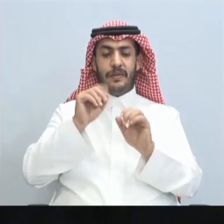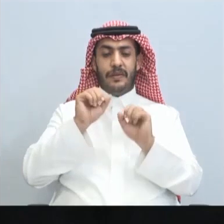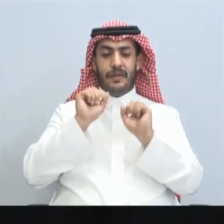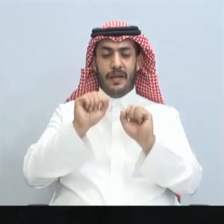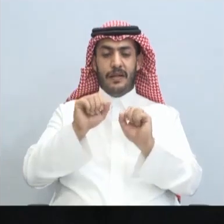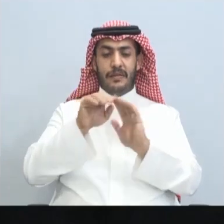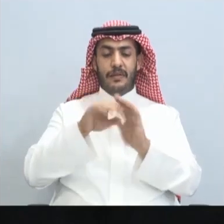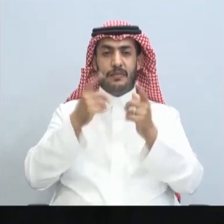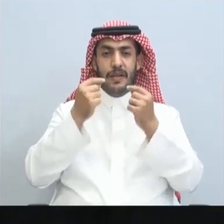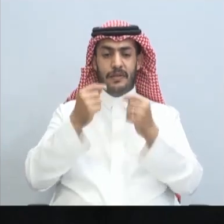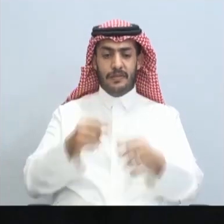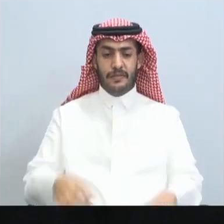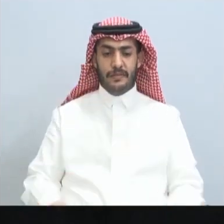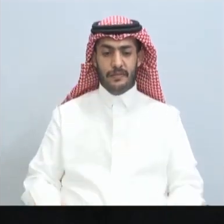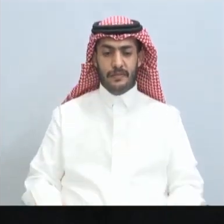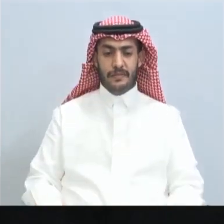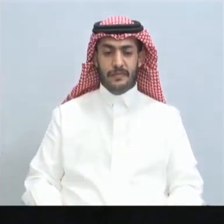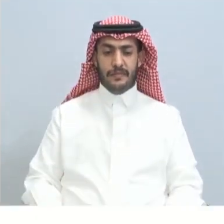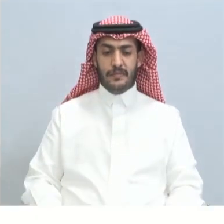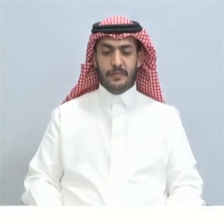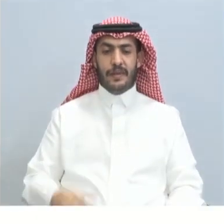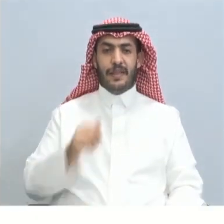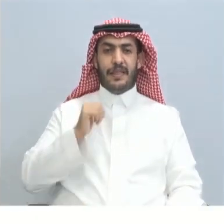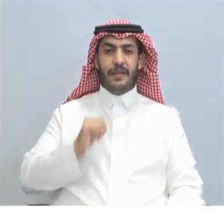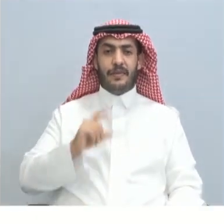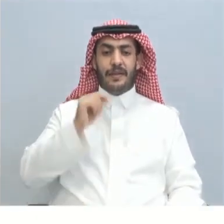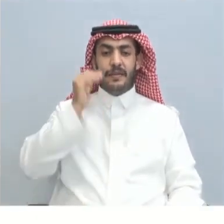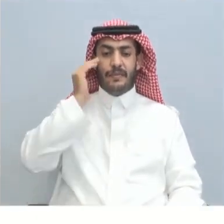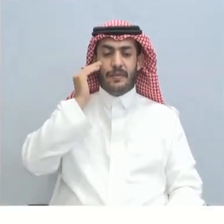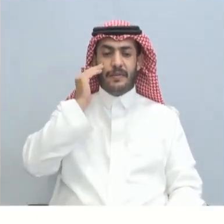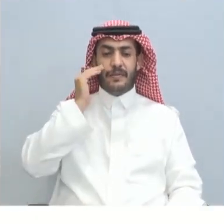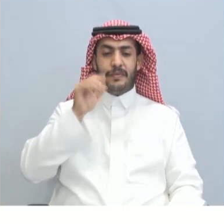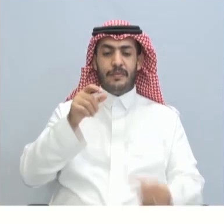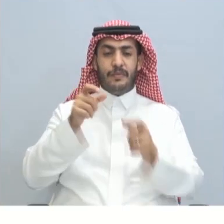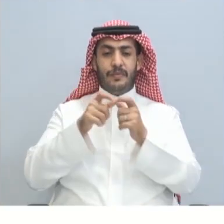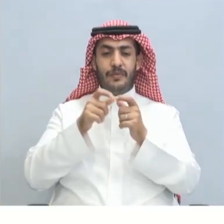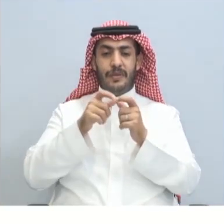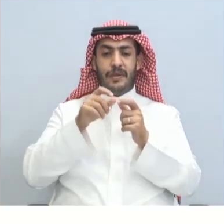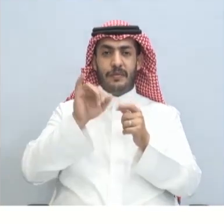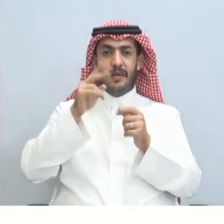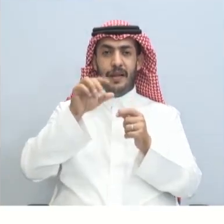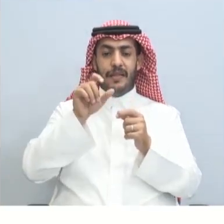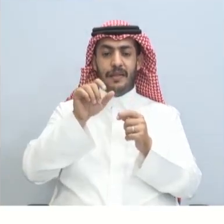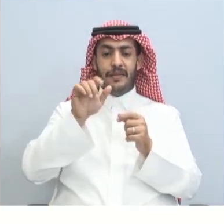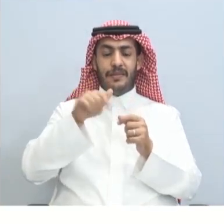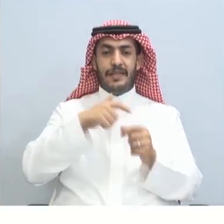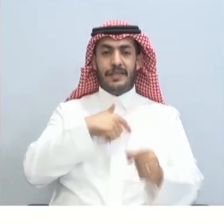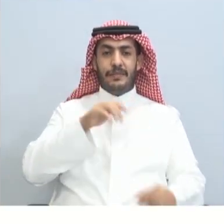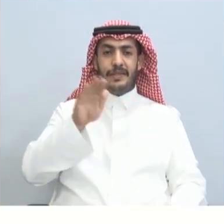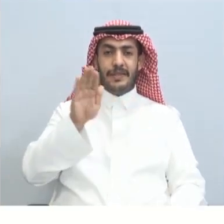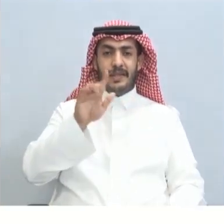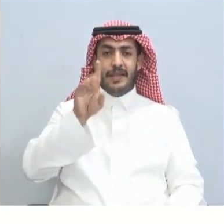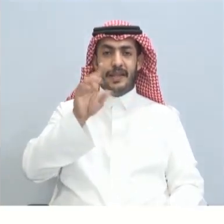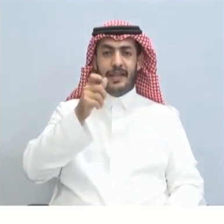خصائص مميزه ايضا اعزائي الطلبه لدينا هنا في مجموعات المعادن لدينا مجموعات